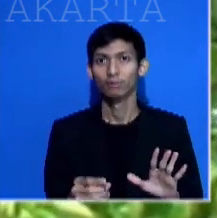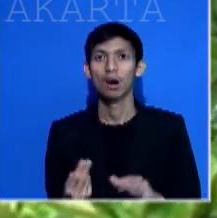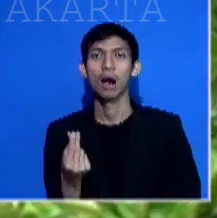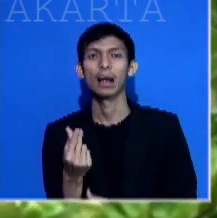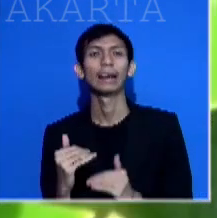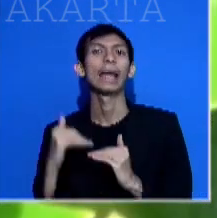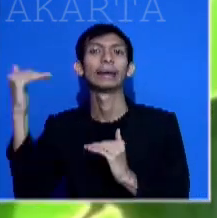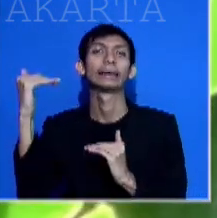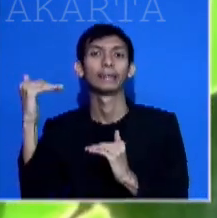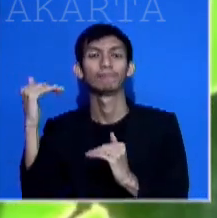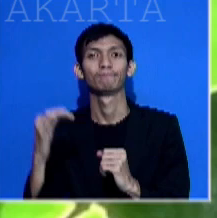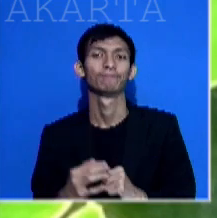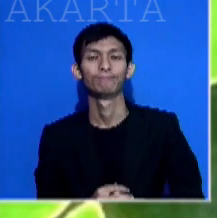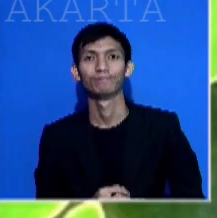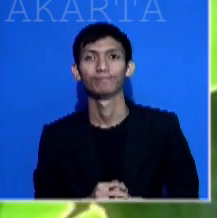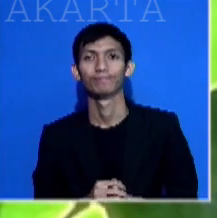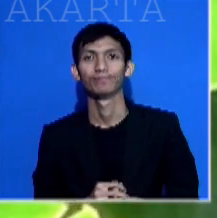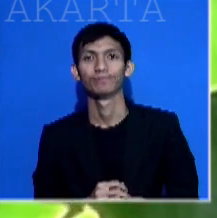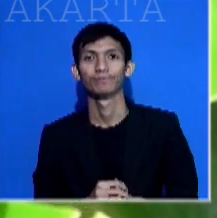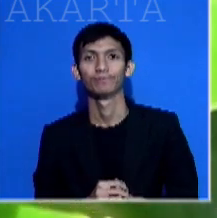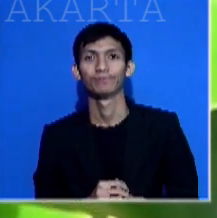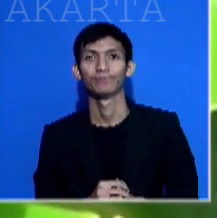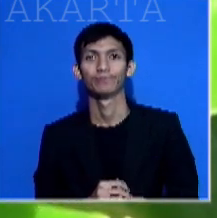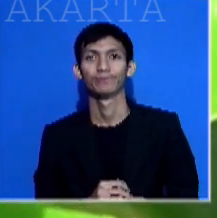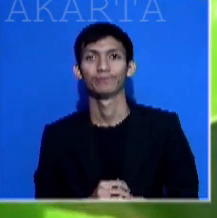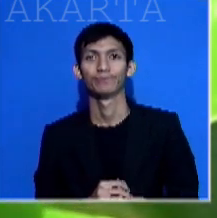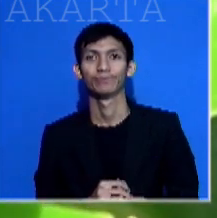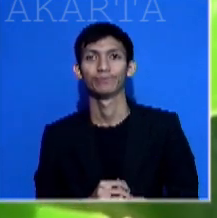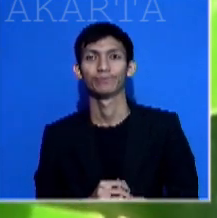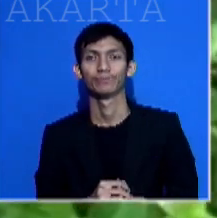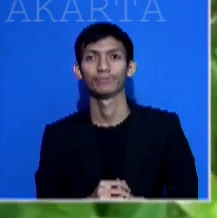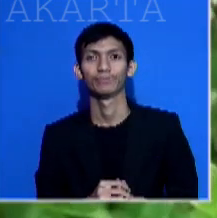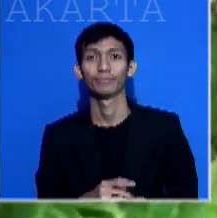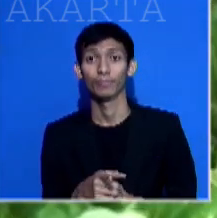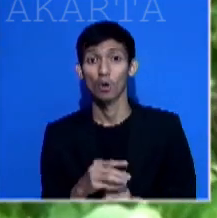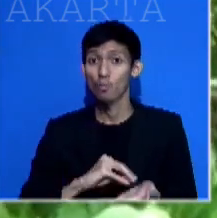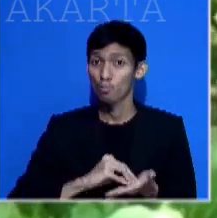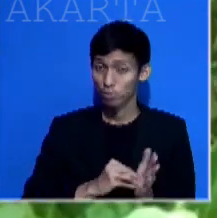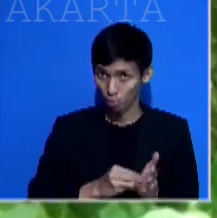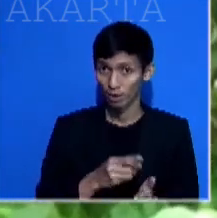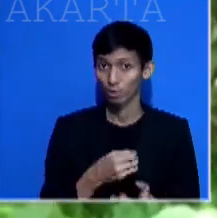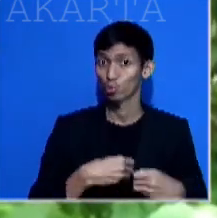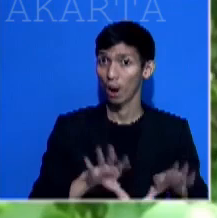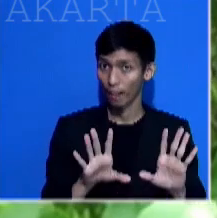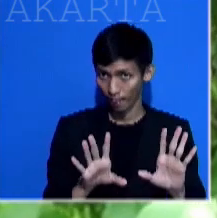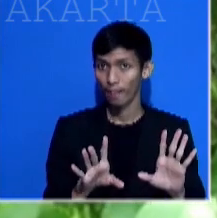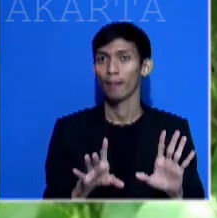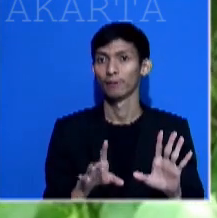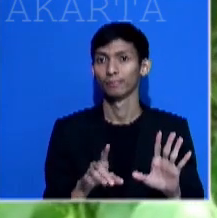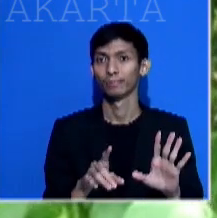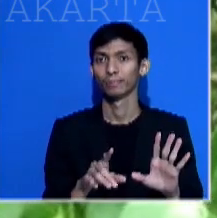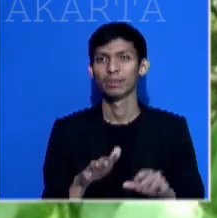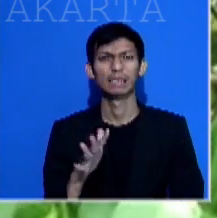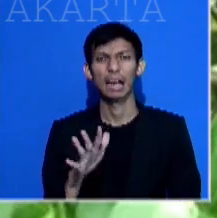ngancik kaping 3-nipun. Mila bikanipun Darsono ugi ragi ewet nyadi asil panenan jalaran dereng kathah tiyang ingkang